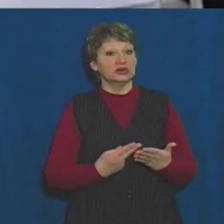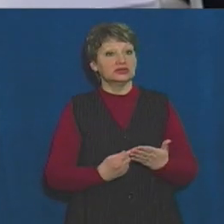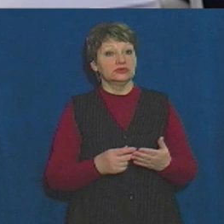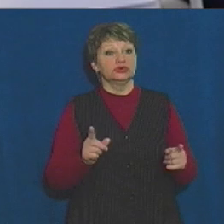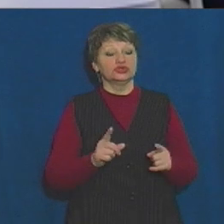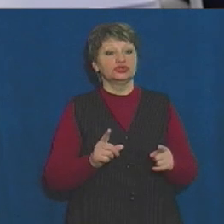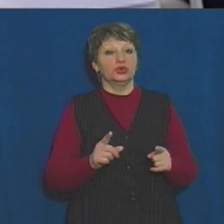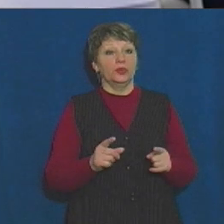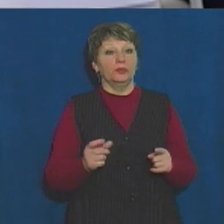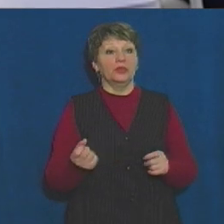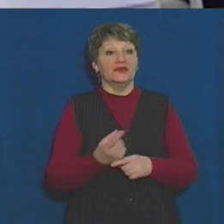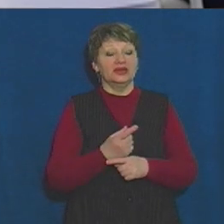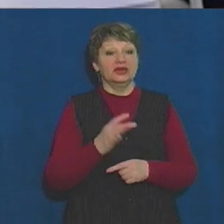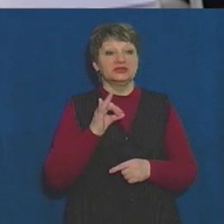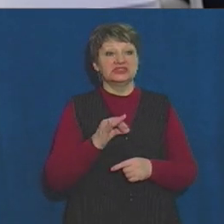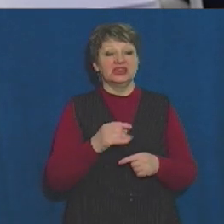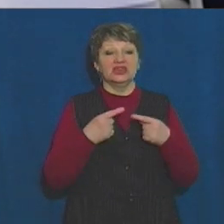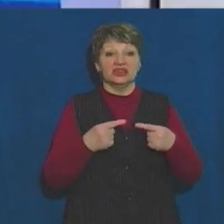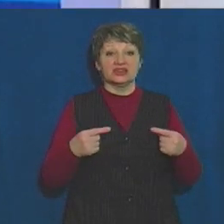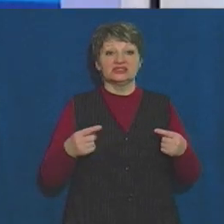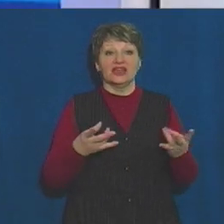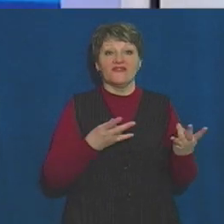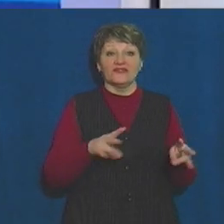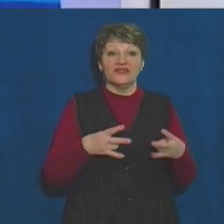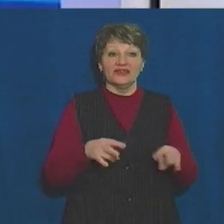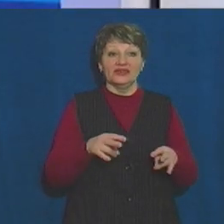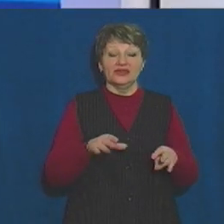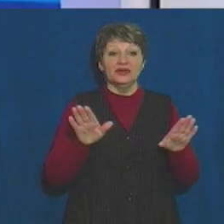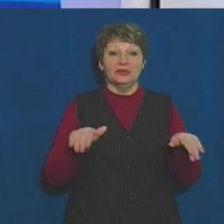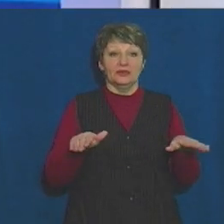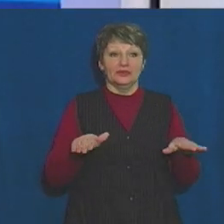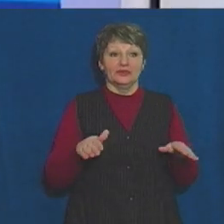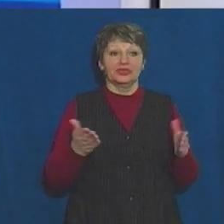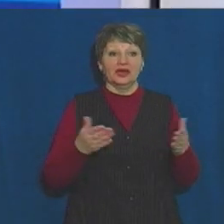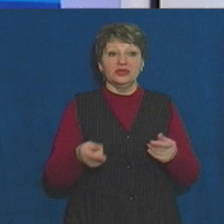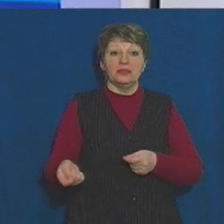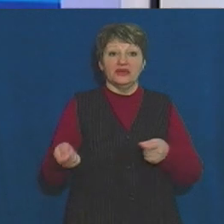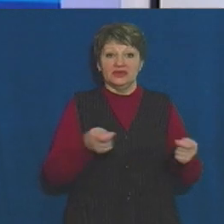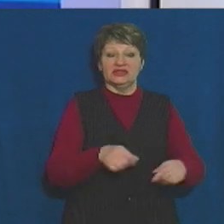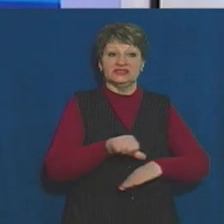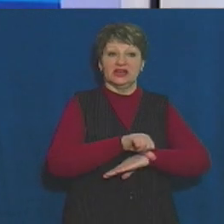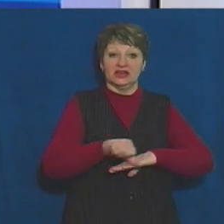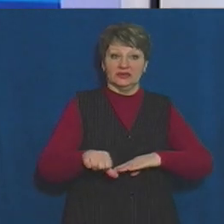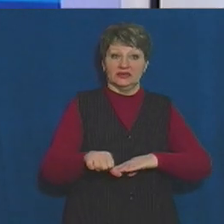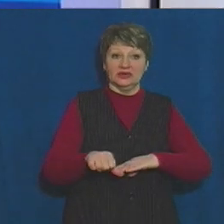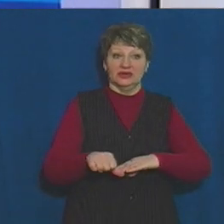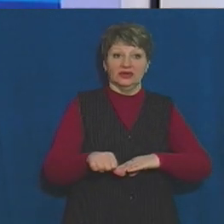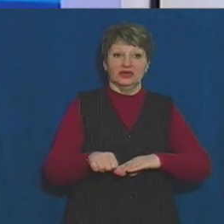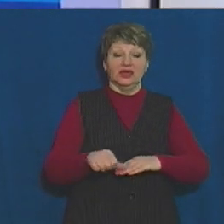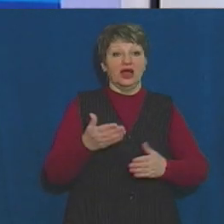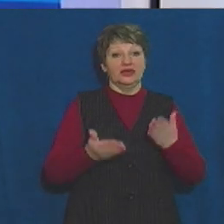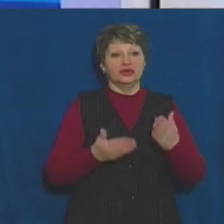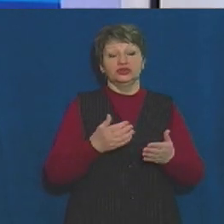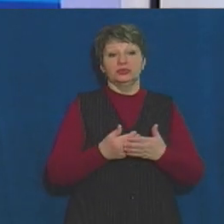ними приходять і шкідники, інтродуценти, і інвазійні види якісь із-за кордону, наприклад, із тієї самої Північної Америки, до